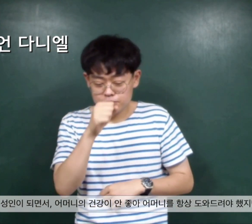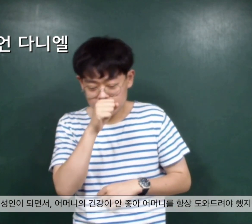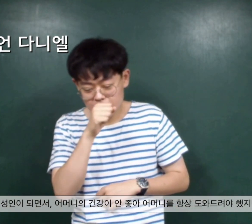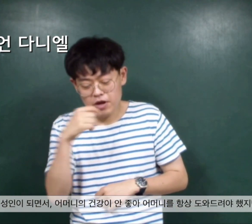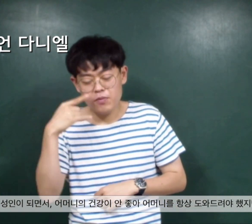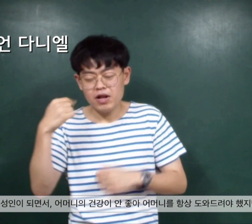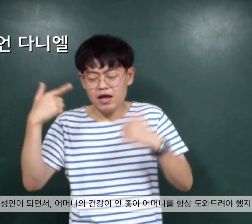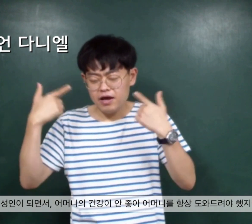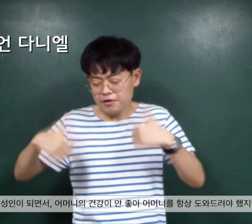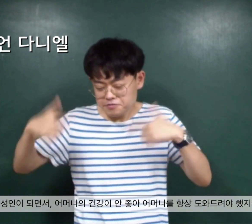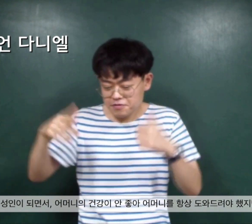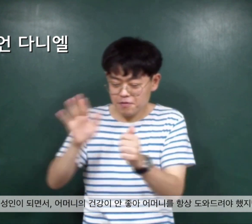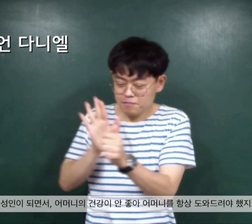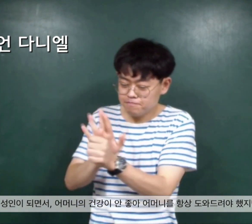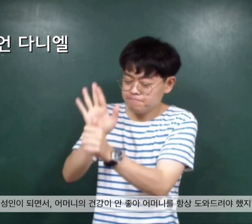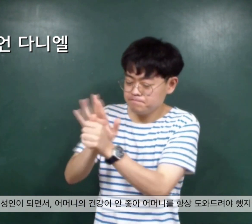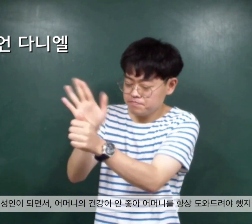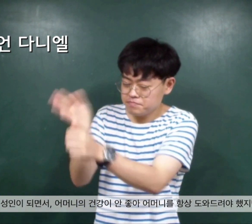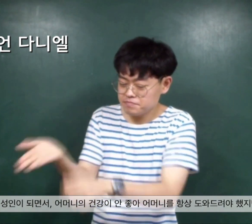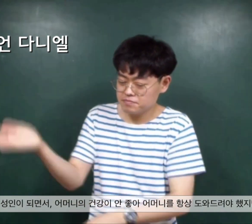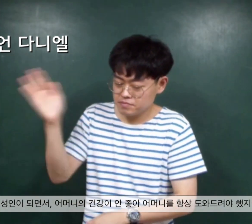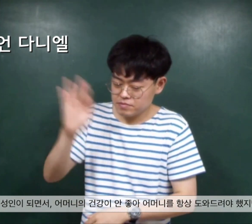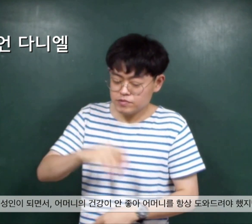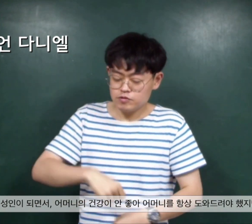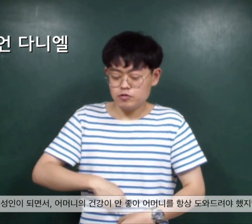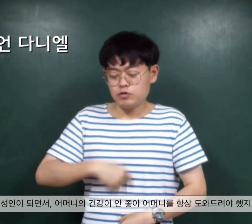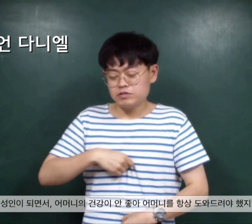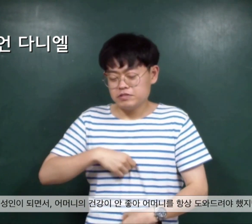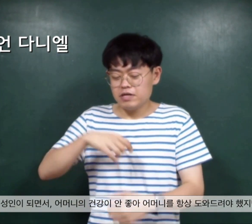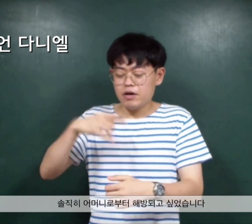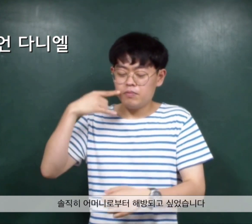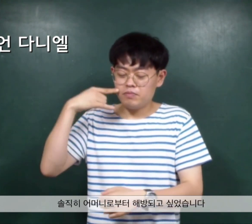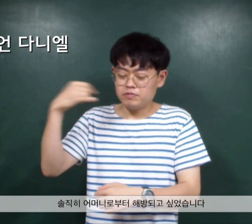어머니를 항상 도와드려야 했지만